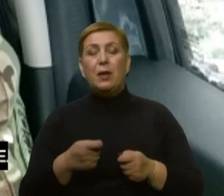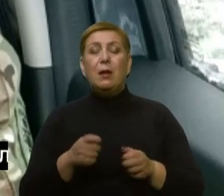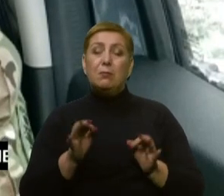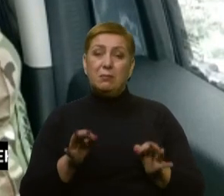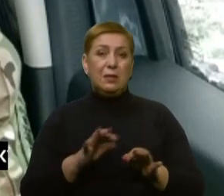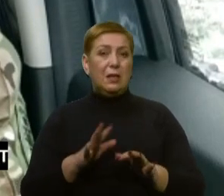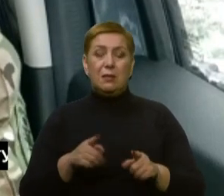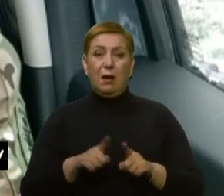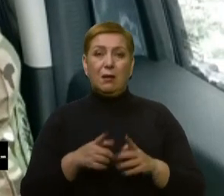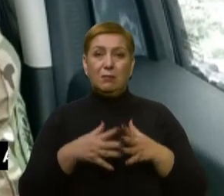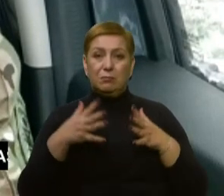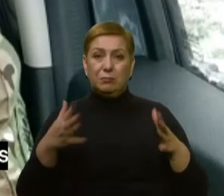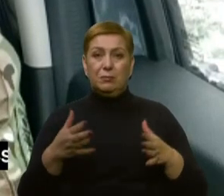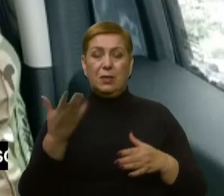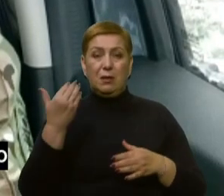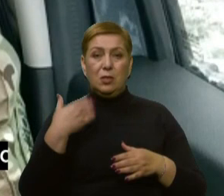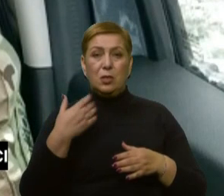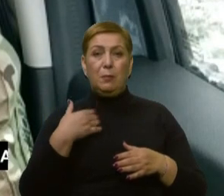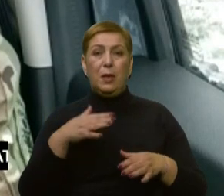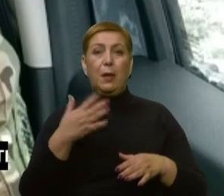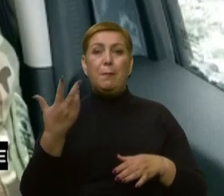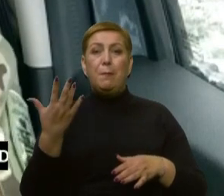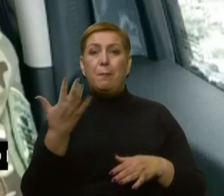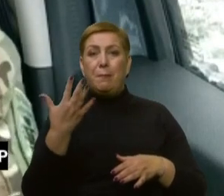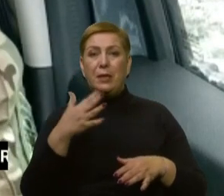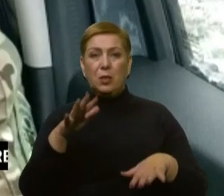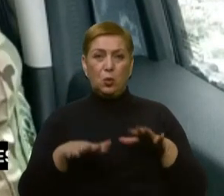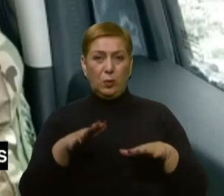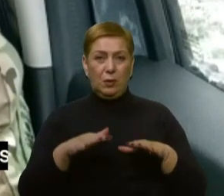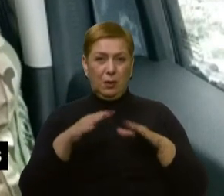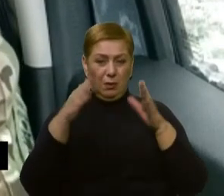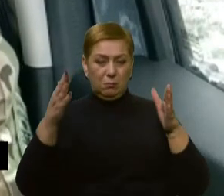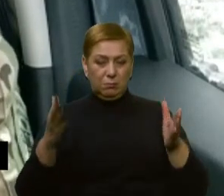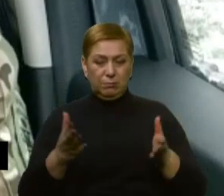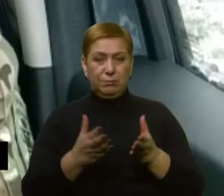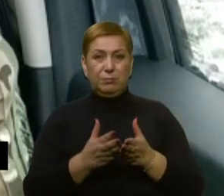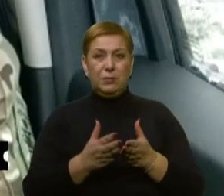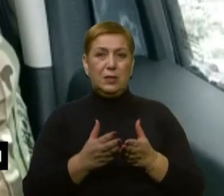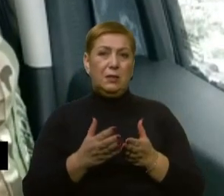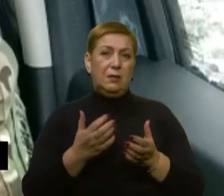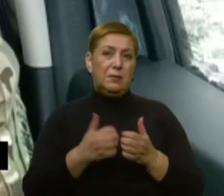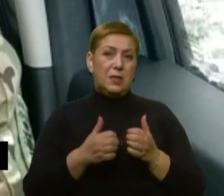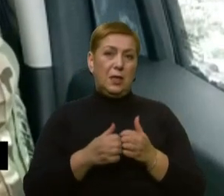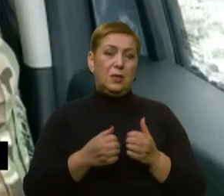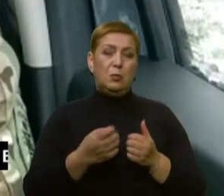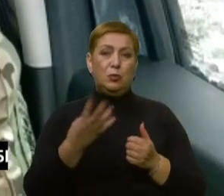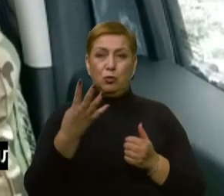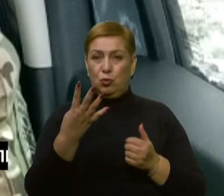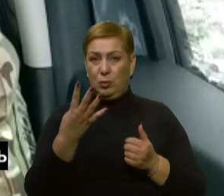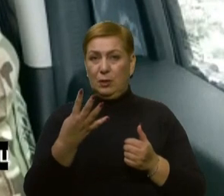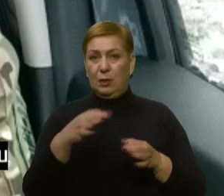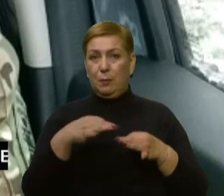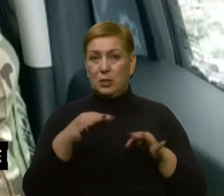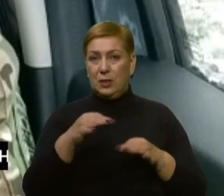це було раніше, бо раніше ми завозили п'ятитонники, ну, такими вантажними машинами, в середньому десь 4 таких машини в місяць ми